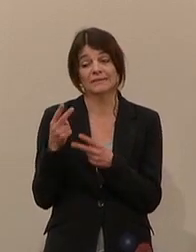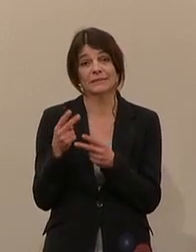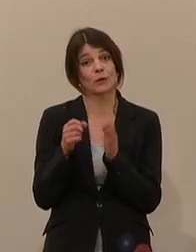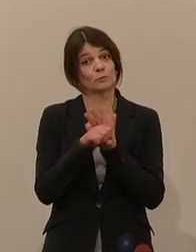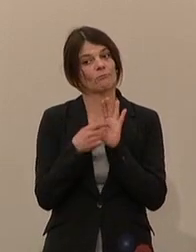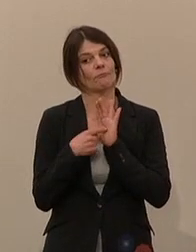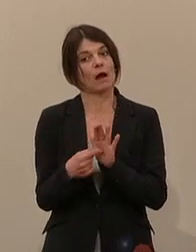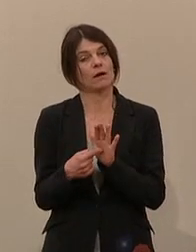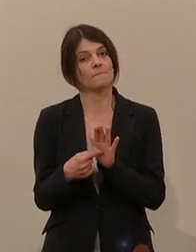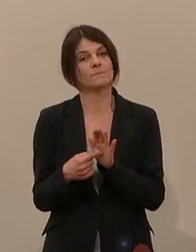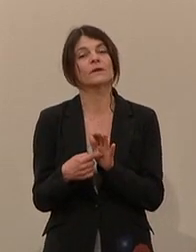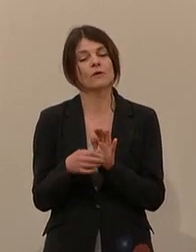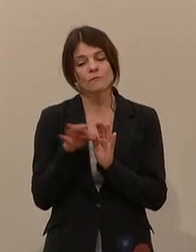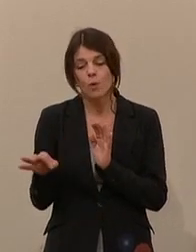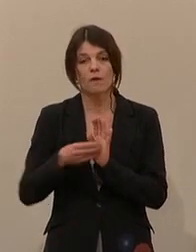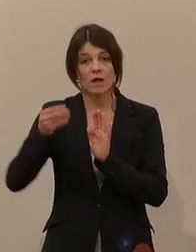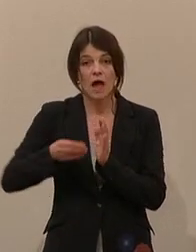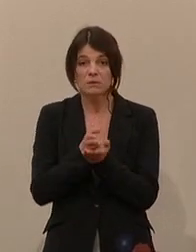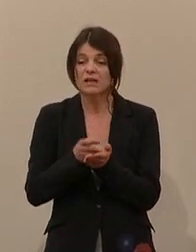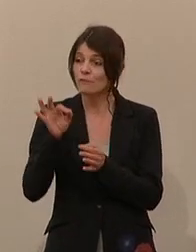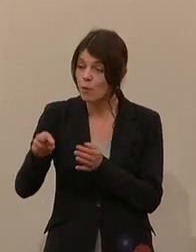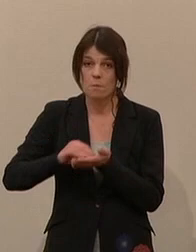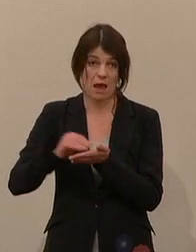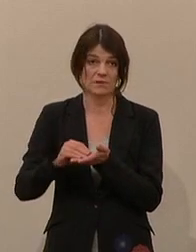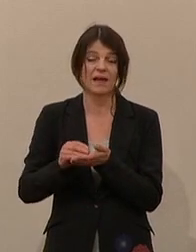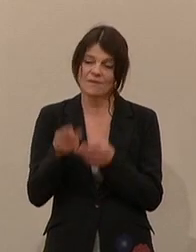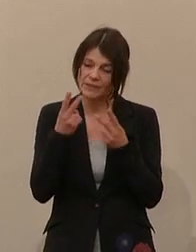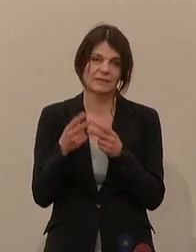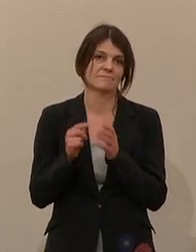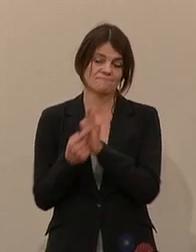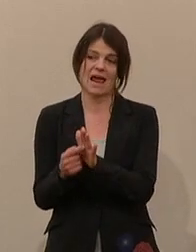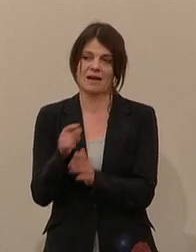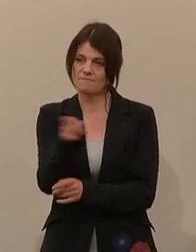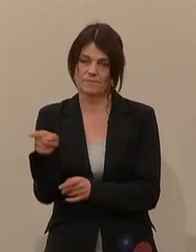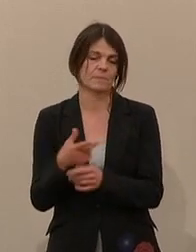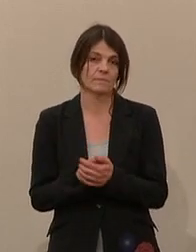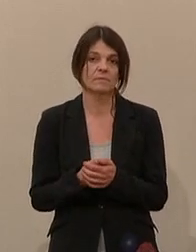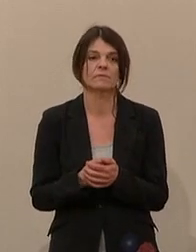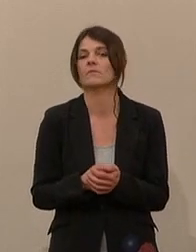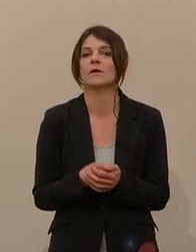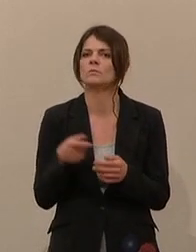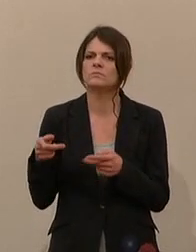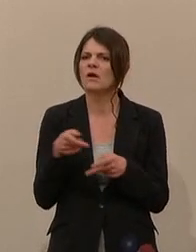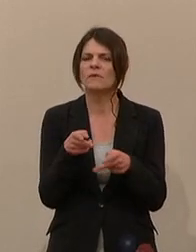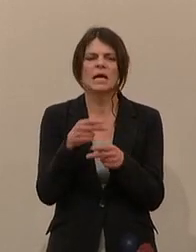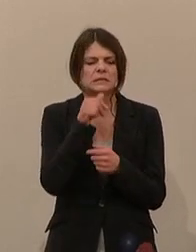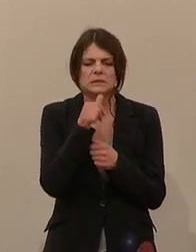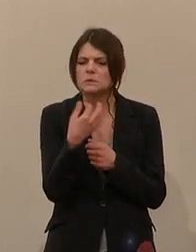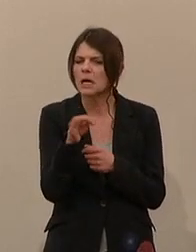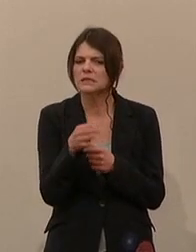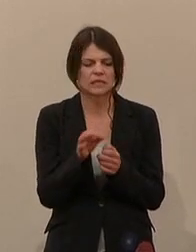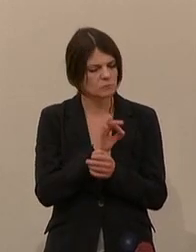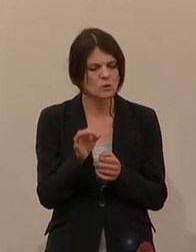Symbolwirkung für unsere Vertragsbediensteten, für unsere Beamte hat. Und dieser Weg ist ja jetzt nicht nur von einer